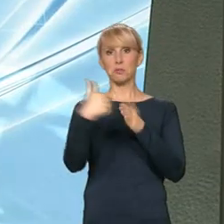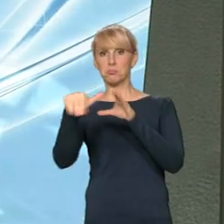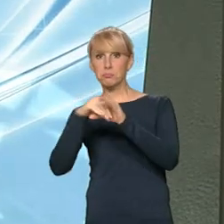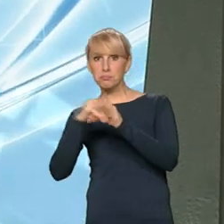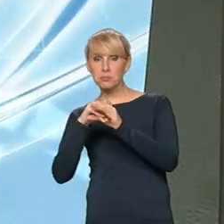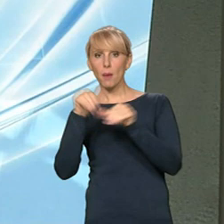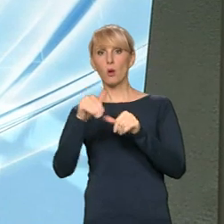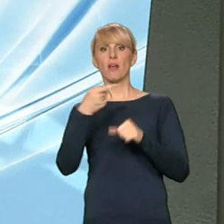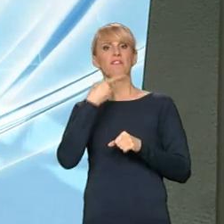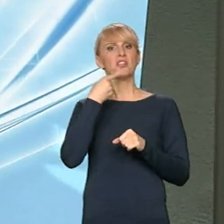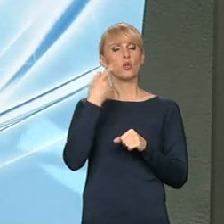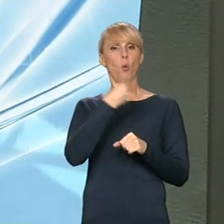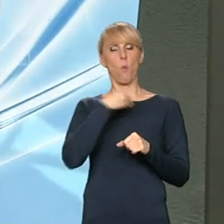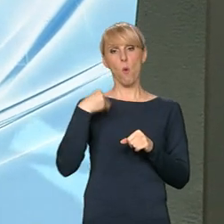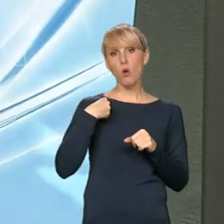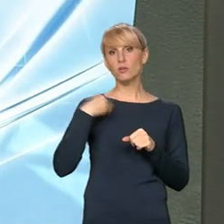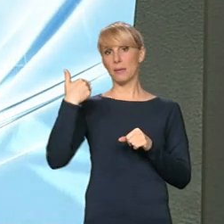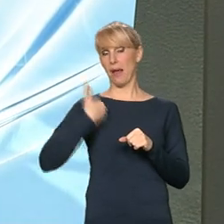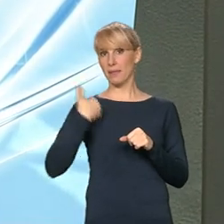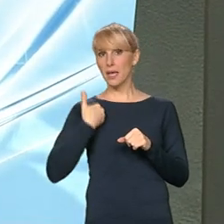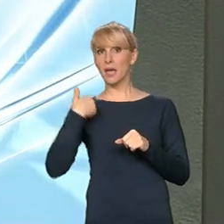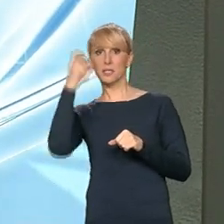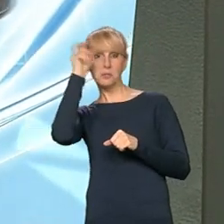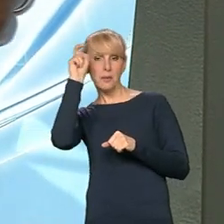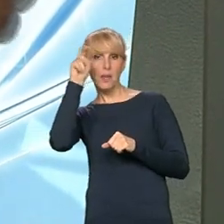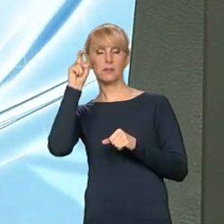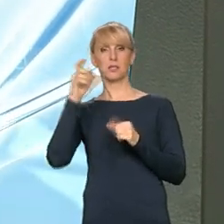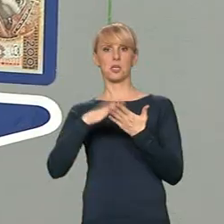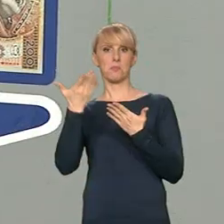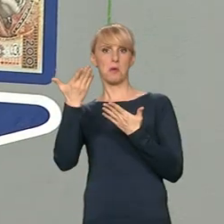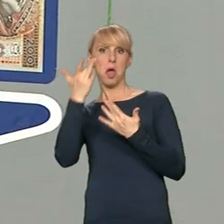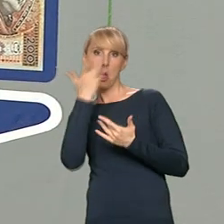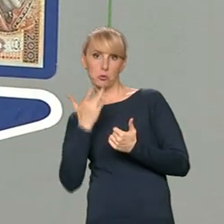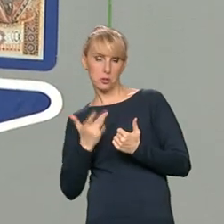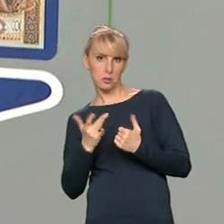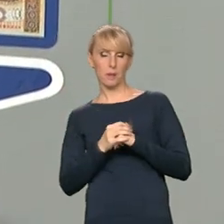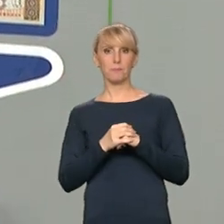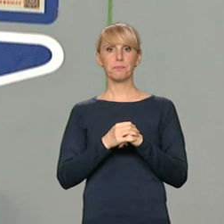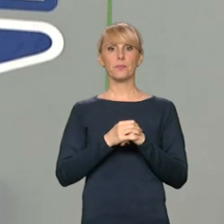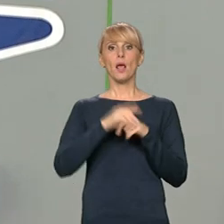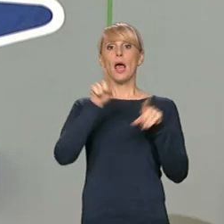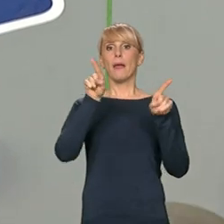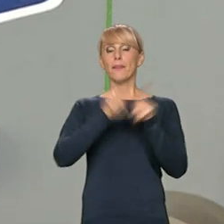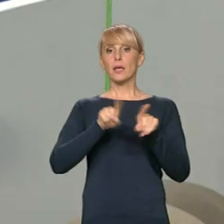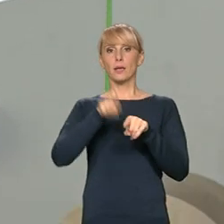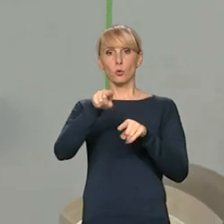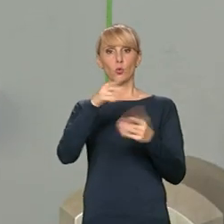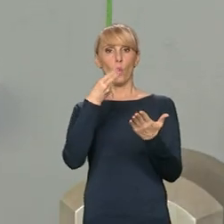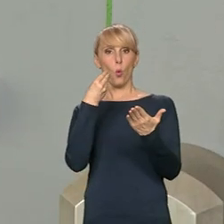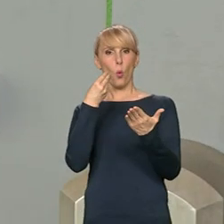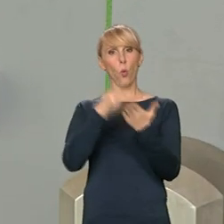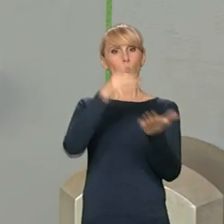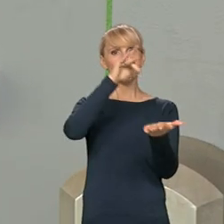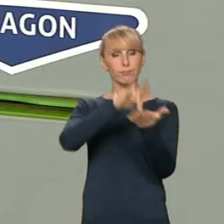to zrobić w języku polskim, w języku angielskim, niemieckim i rosyjskim. Biletomaty także można spotkać również na dworcach w